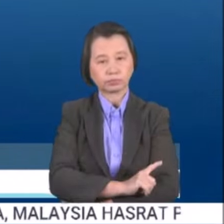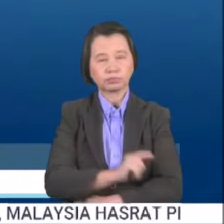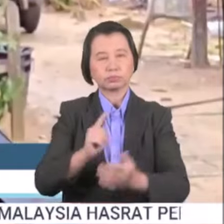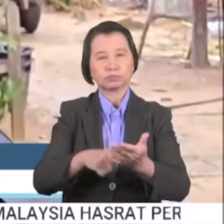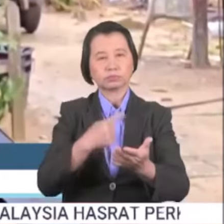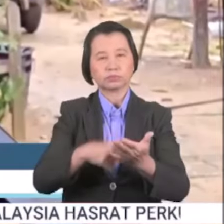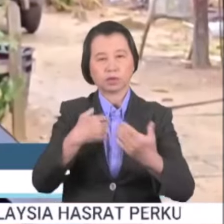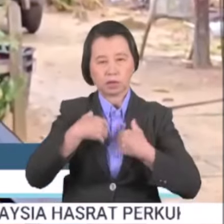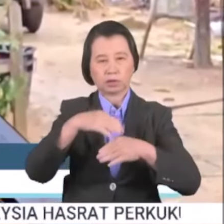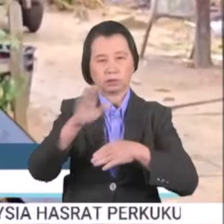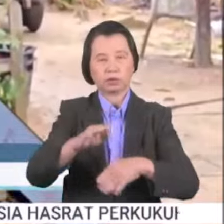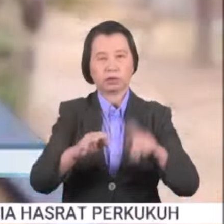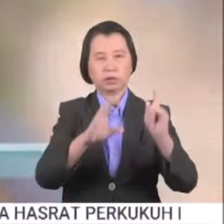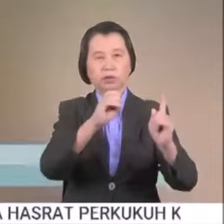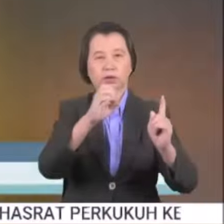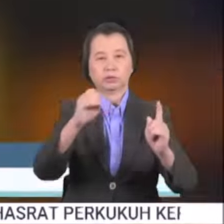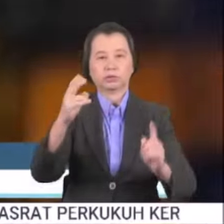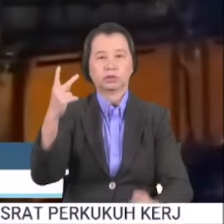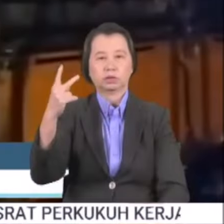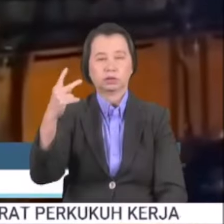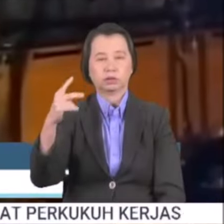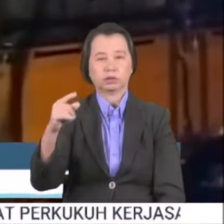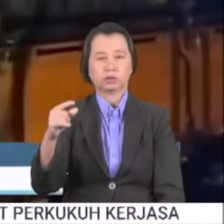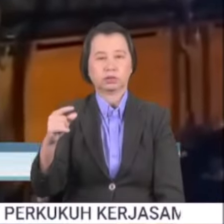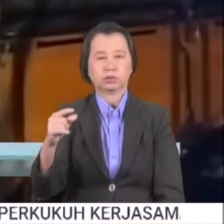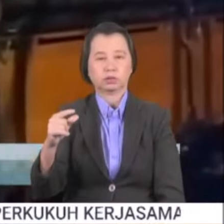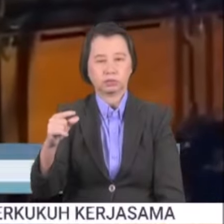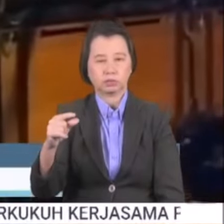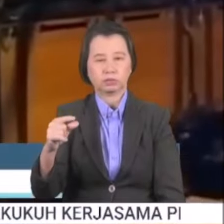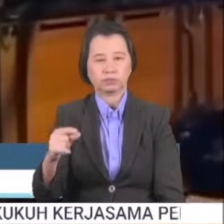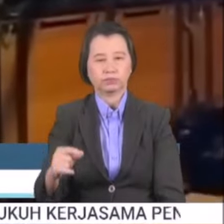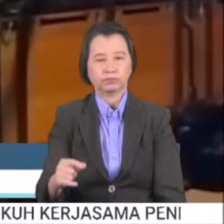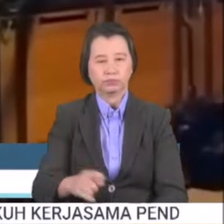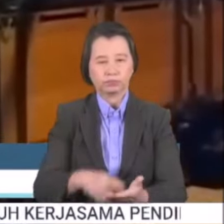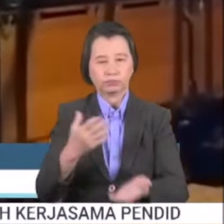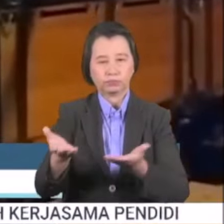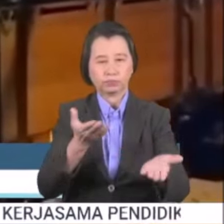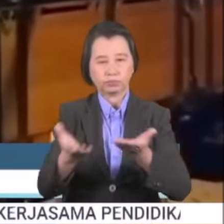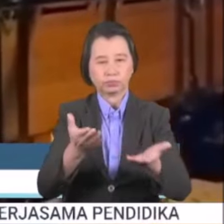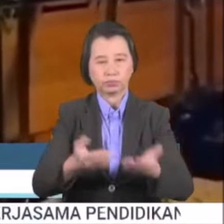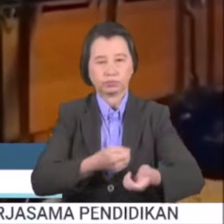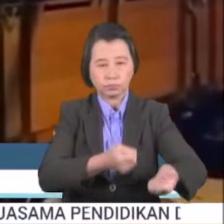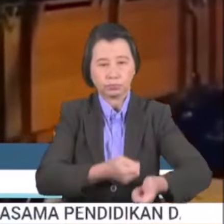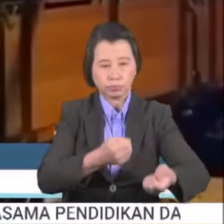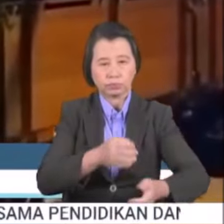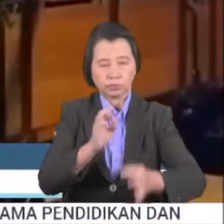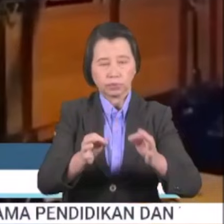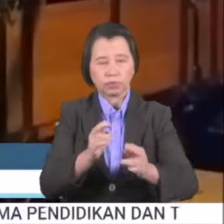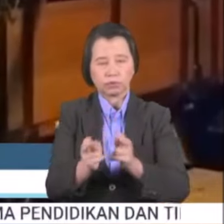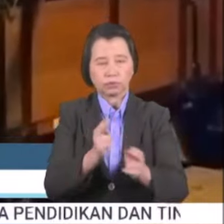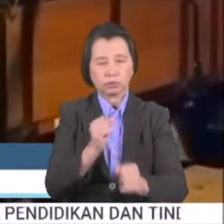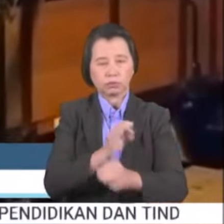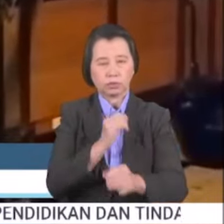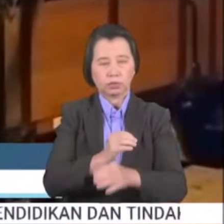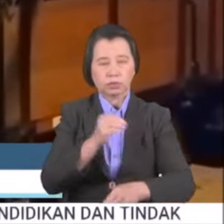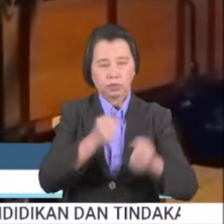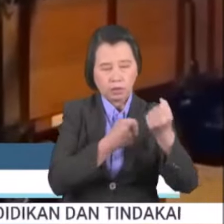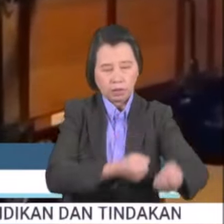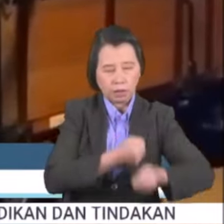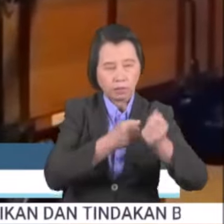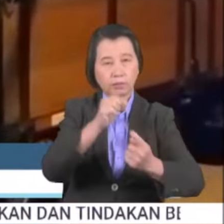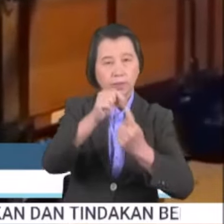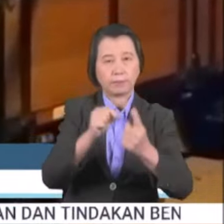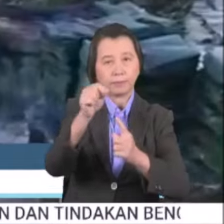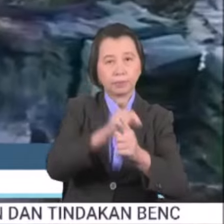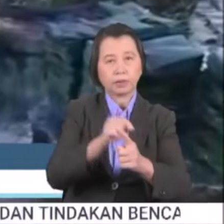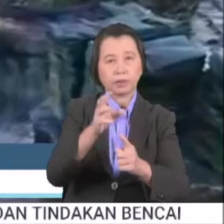Kadang-kadang adalah juga lebih 100 kilo macam tu. Bantuan serupa turut diterima petani Razak Betung yang mengusahakan tanaman pisang dan